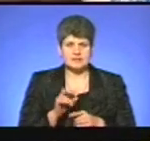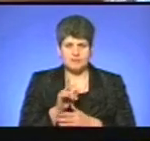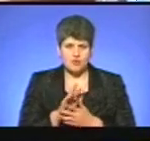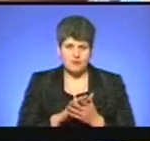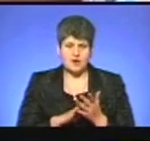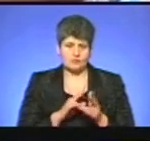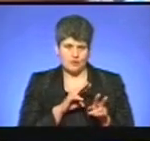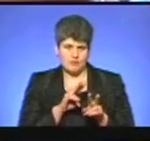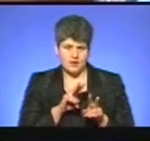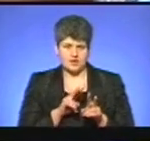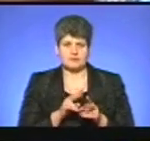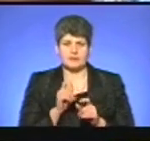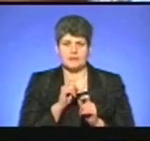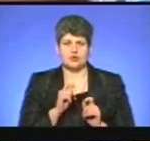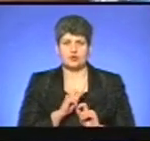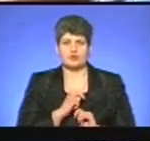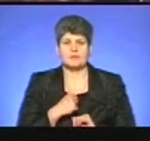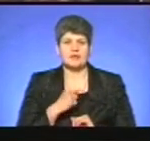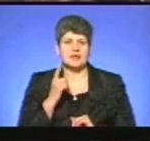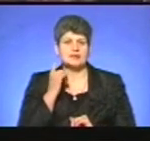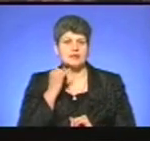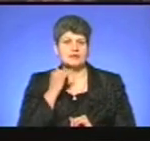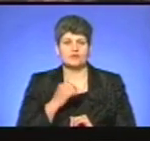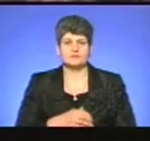і подарує мені телефон.